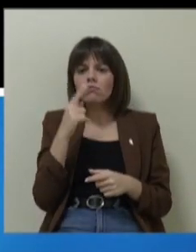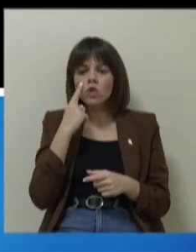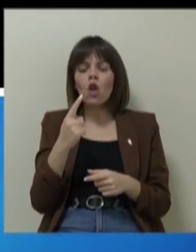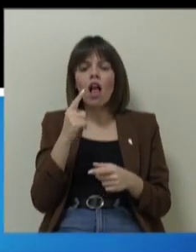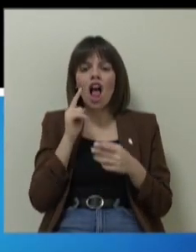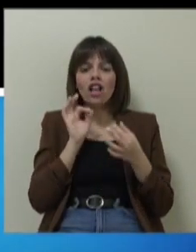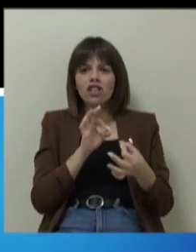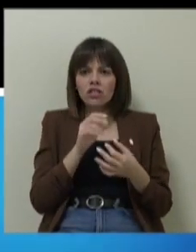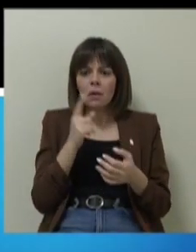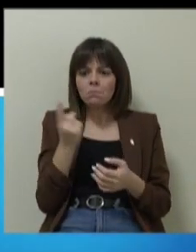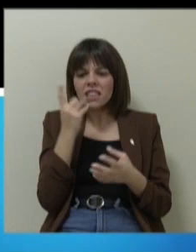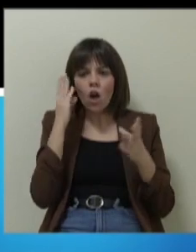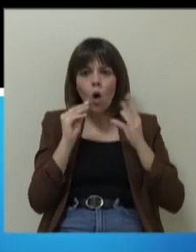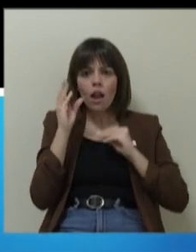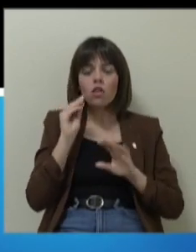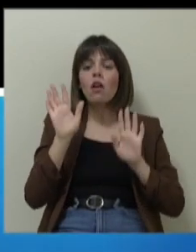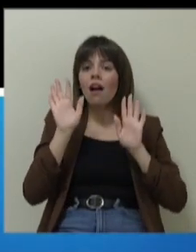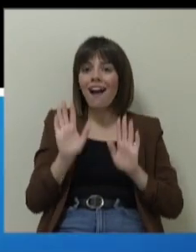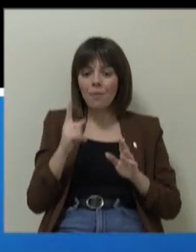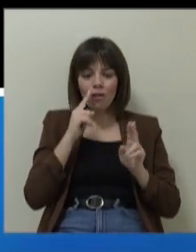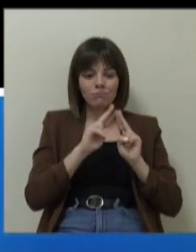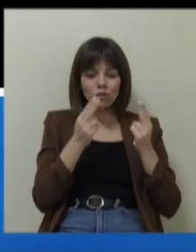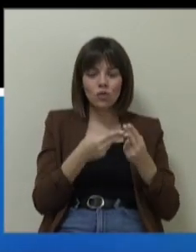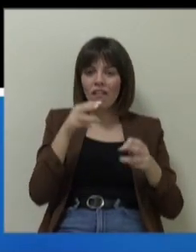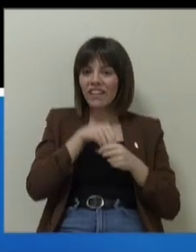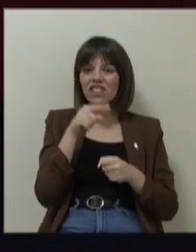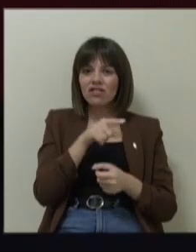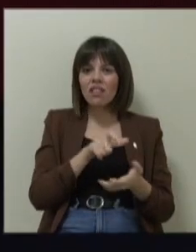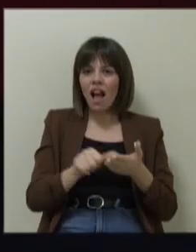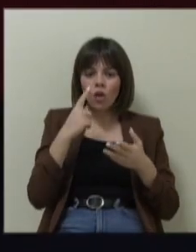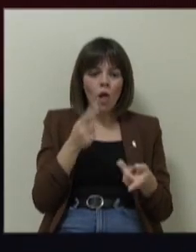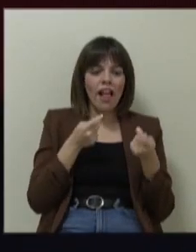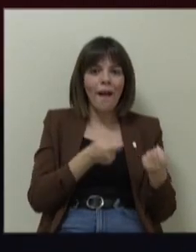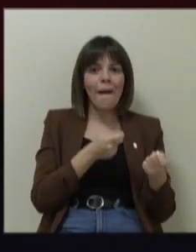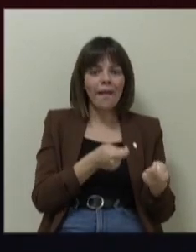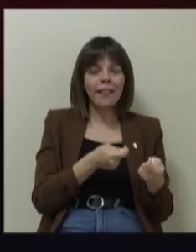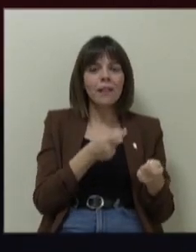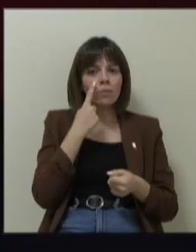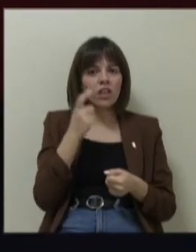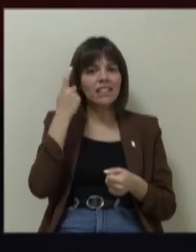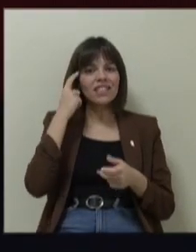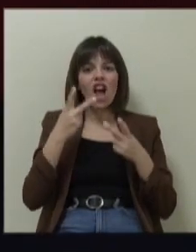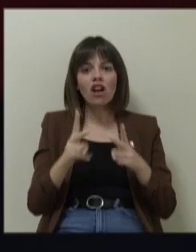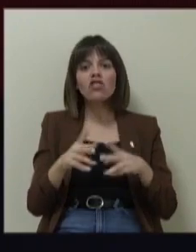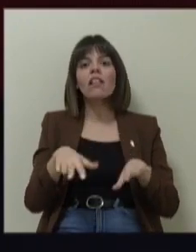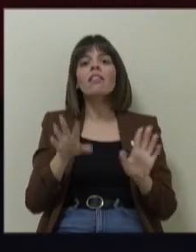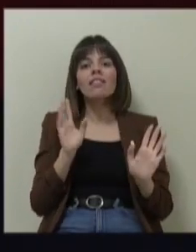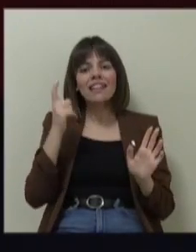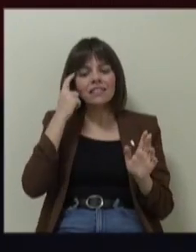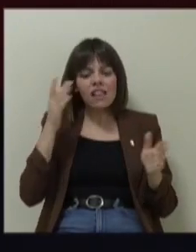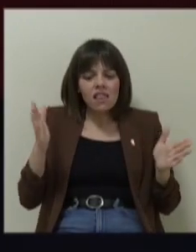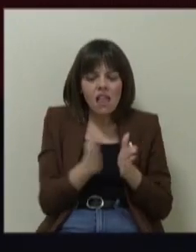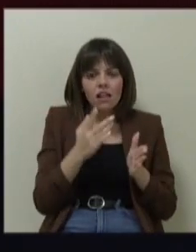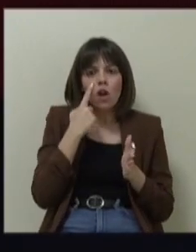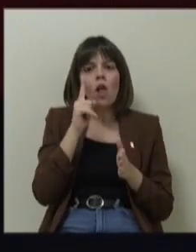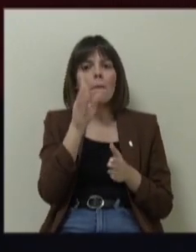ilişkiden bir şey öğreniyorlar. Fakat yerkürenin her yerindeki eğitim biçimi zihni açan değil, zihni daraltan bir